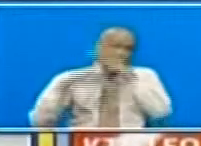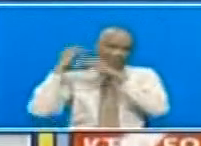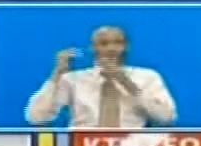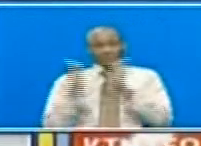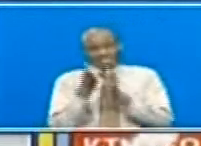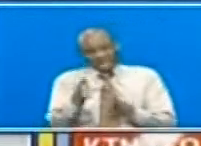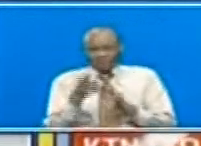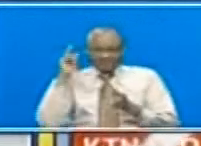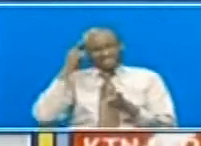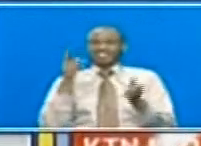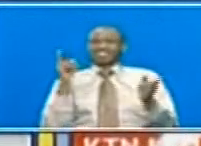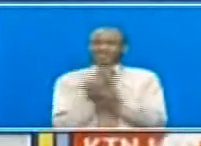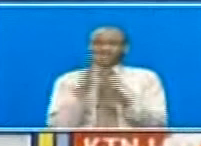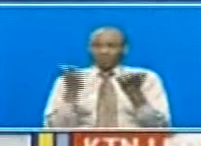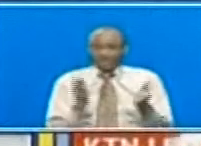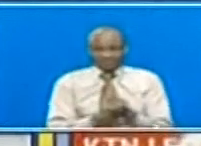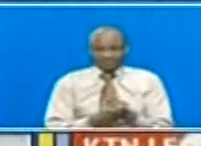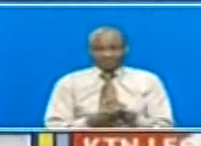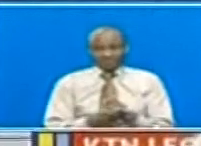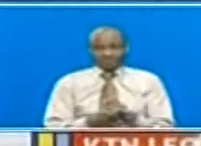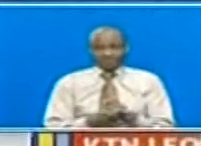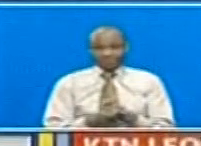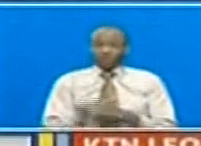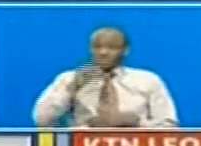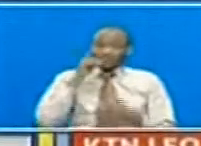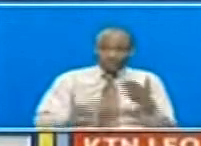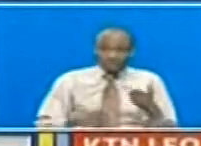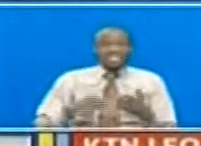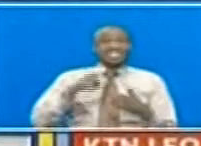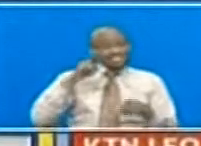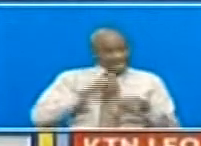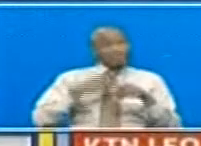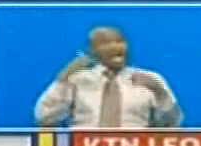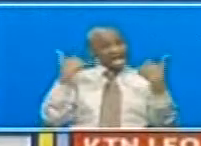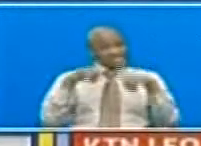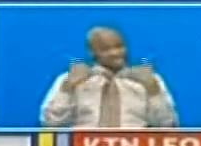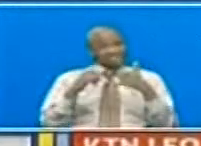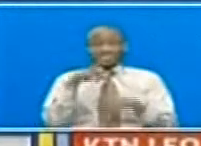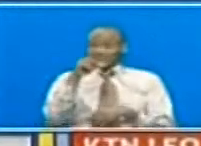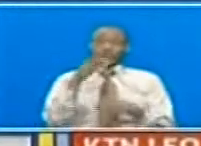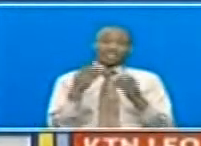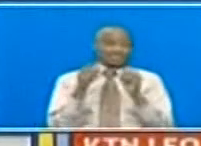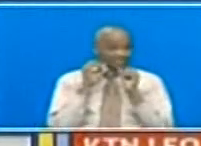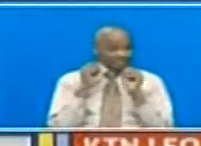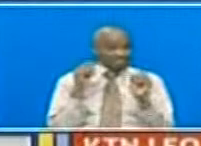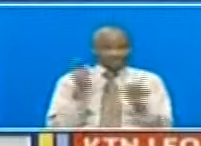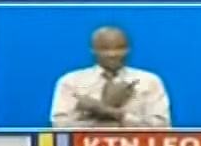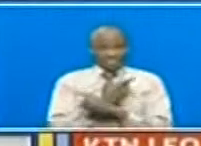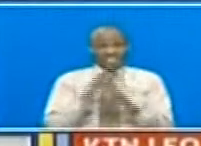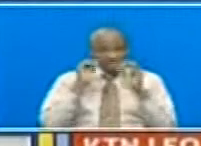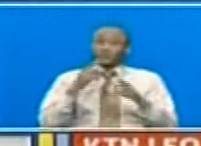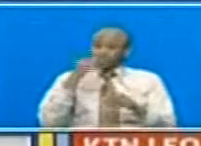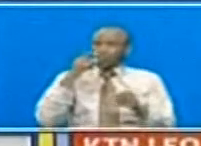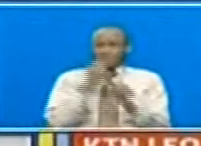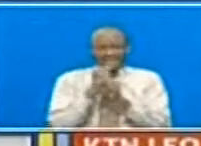Ya tegemea, manake mlikuwa mnatumia vitu real nyinyi. Kuact ni kitu kimoja. Na kufanya kitu kama cha kweli